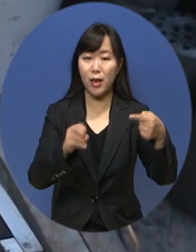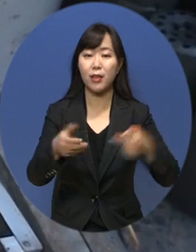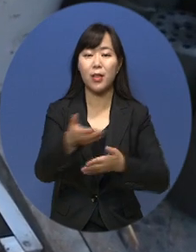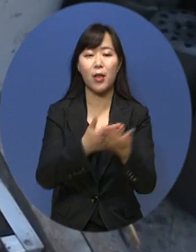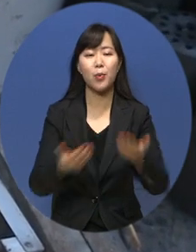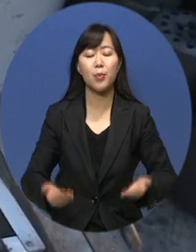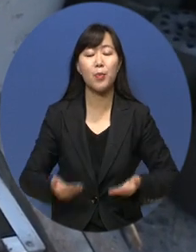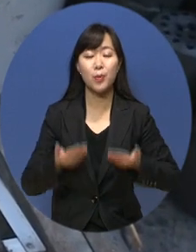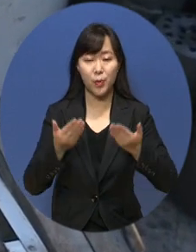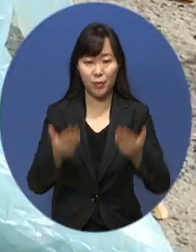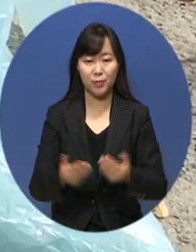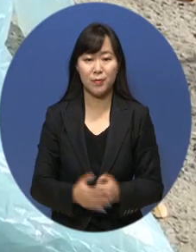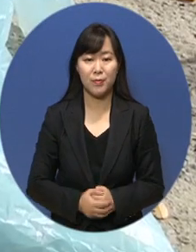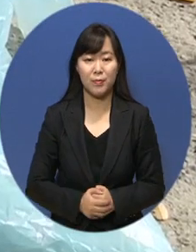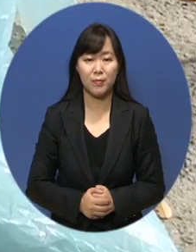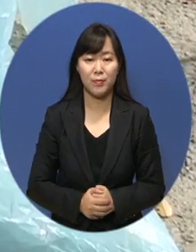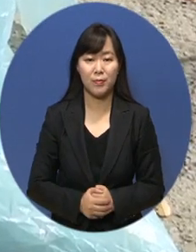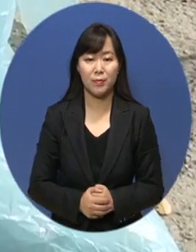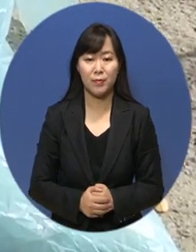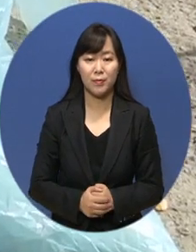나눔 봉사를 진행했습니다.